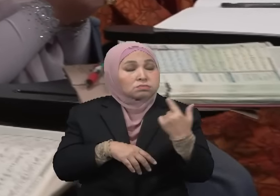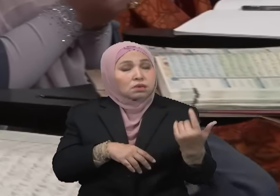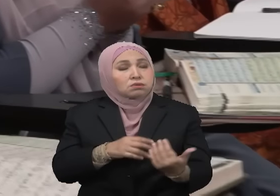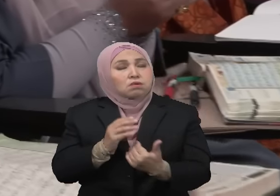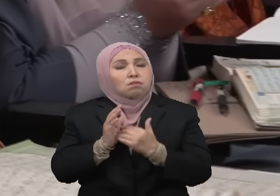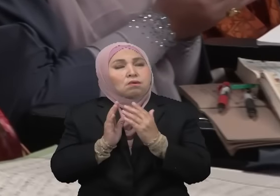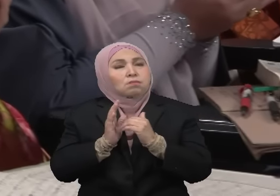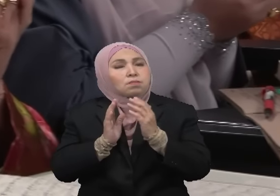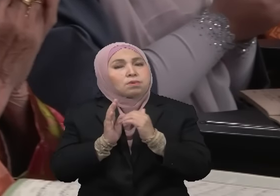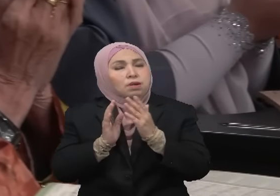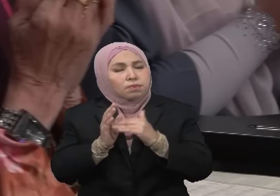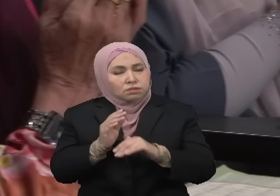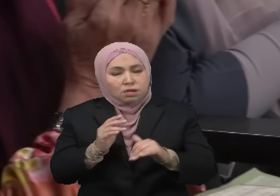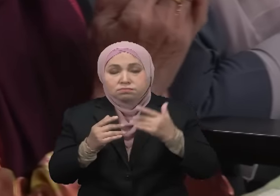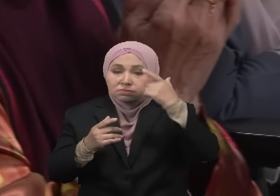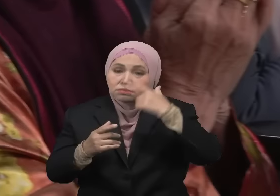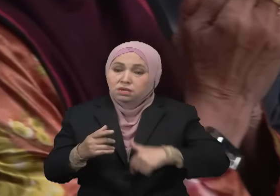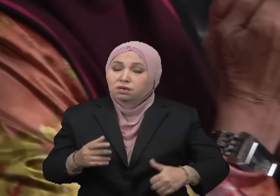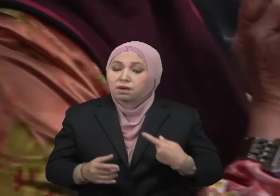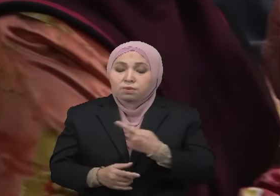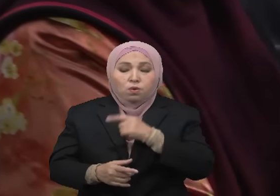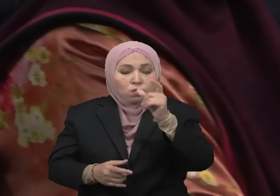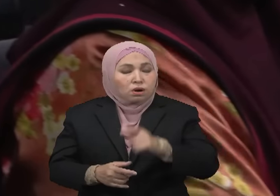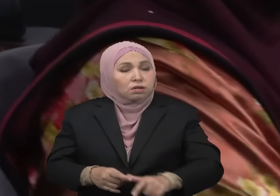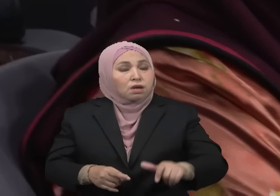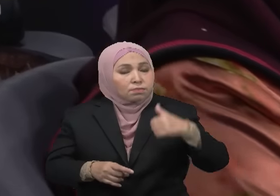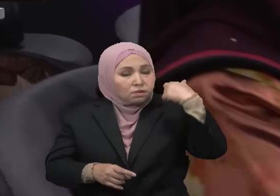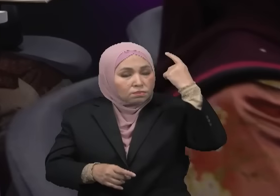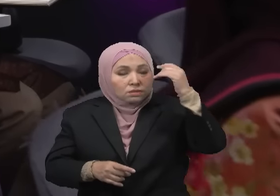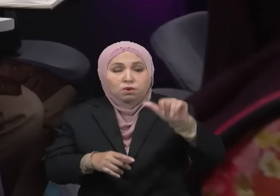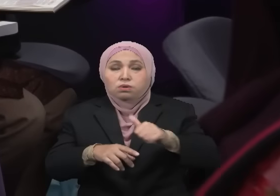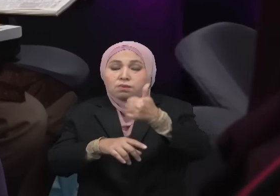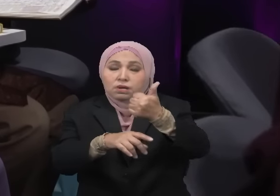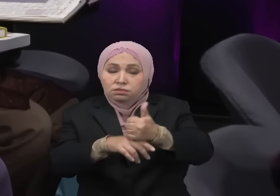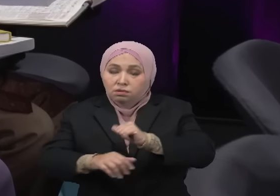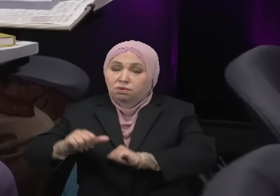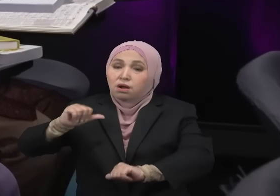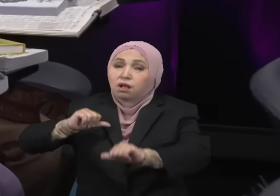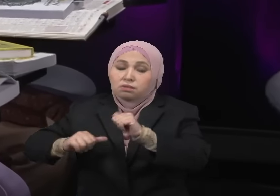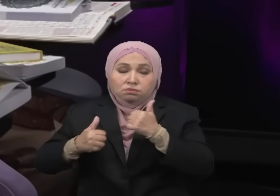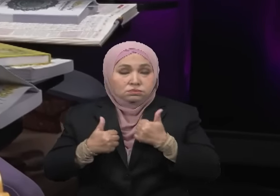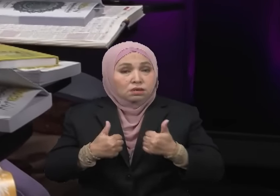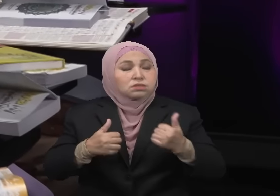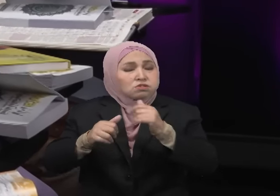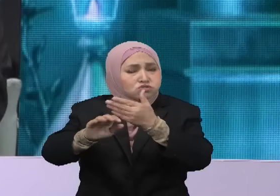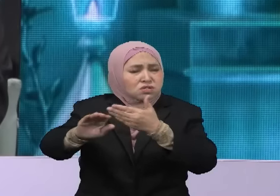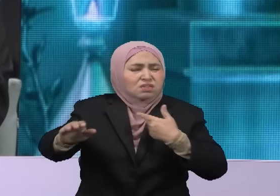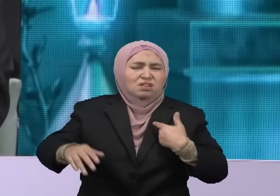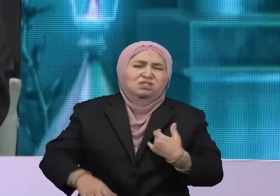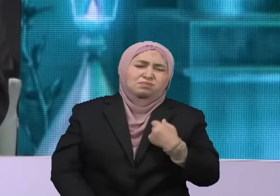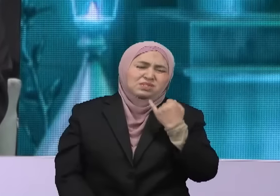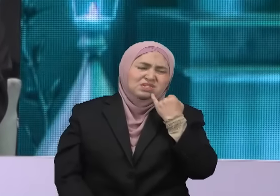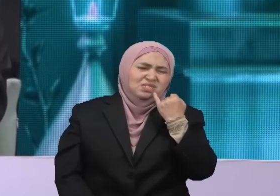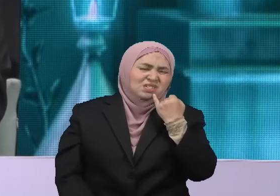memuhasabahkan diri kami, ya Allah. Jadikanlah kami orang-orang yang beradab, ya Allah. Jadikanlah kami orang-orang yang berakhlak, ya Allah. Jauhkanlah kami daripada hasad dengki,